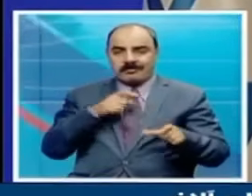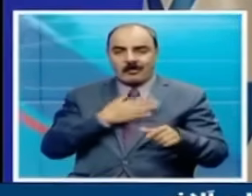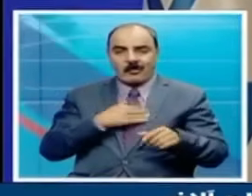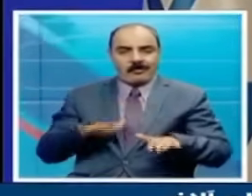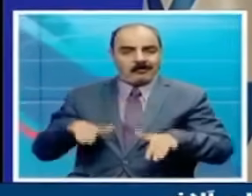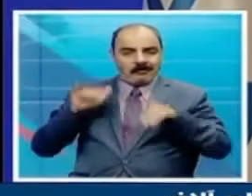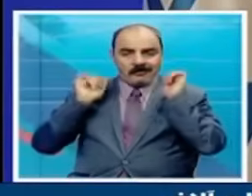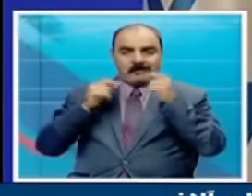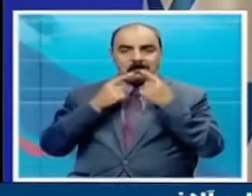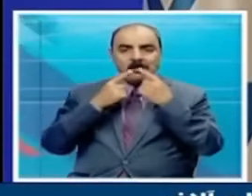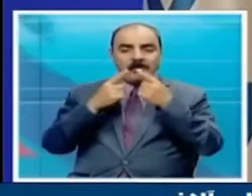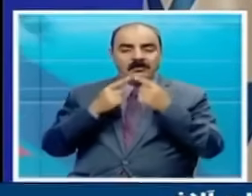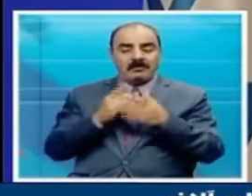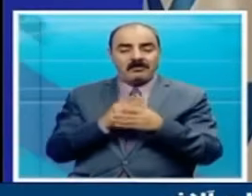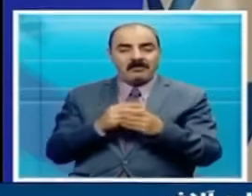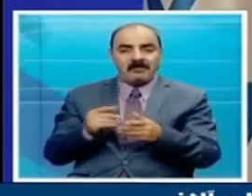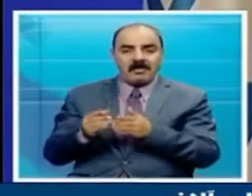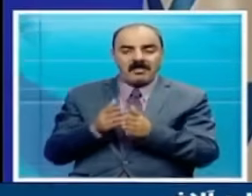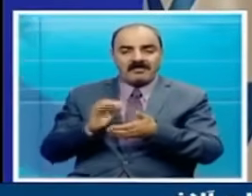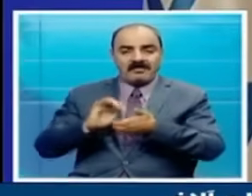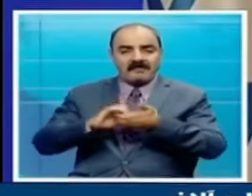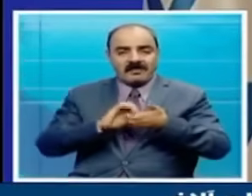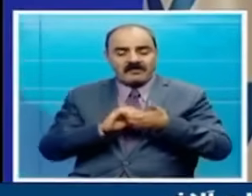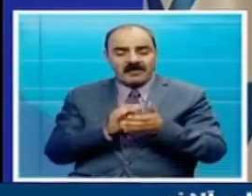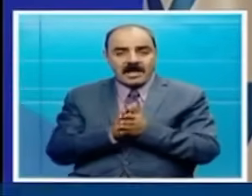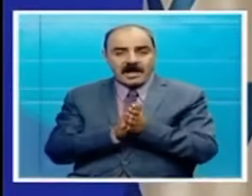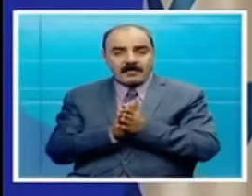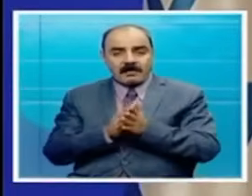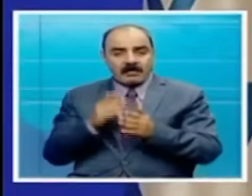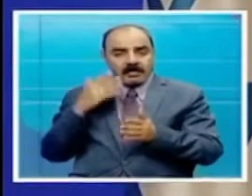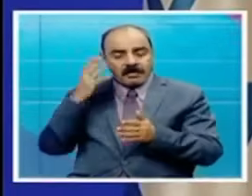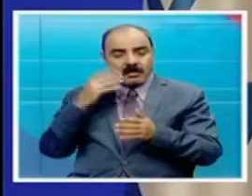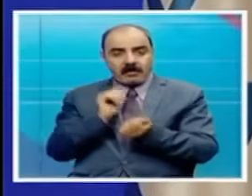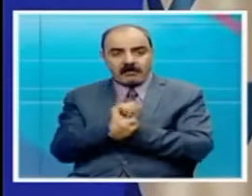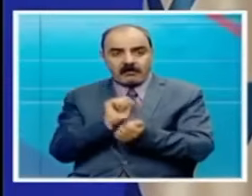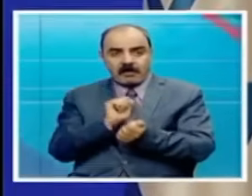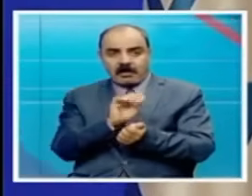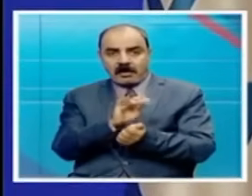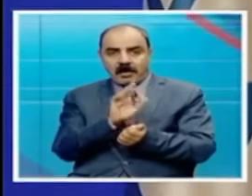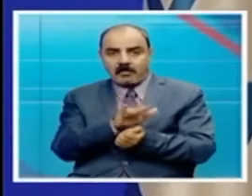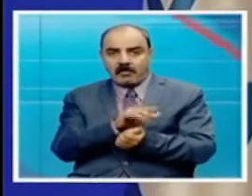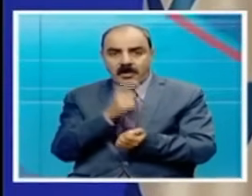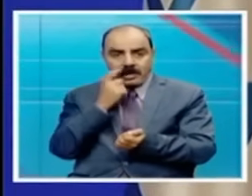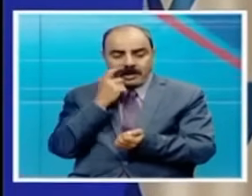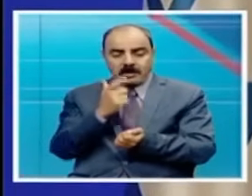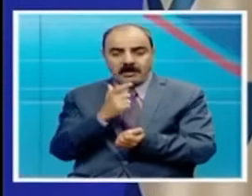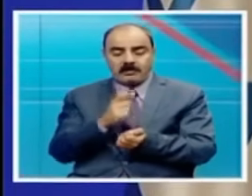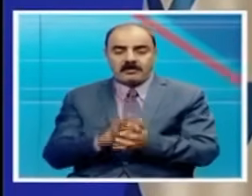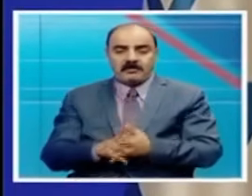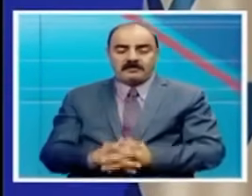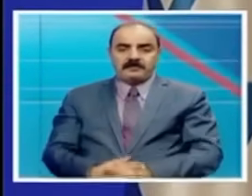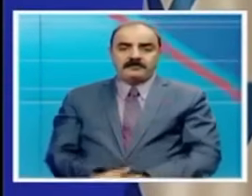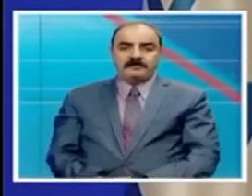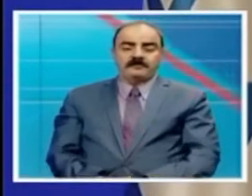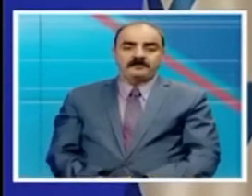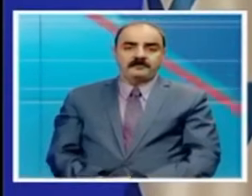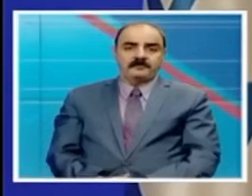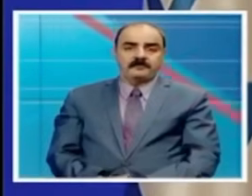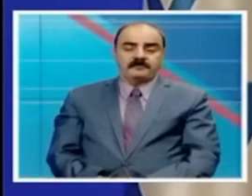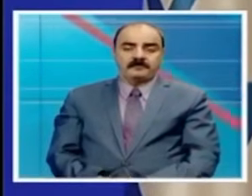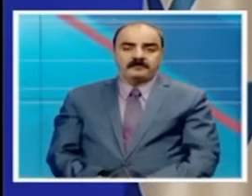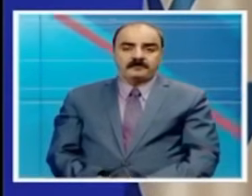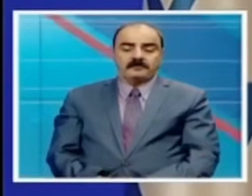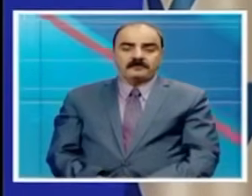بالانسحاب من الحكومة حال إبرام أي اتفاق غير محسوب مع حركة حماس لاستعادة المحتجزين.